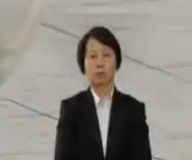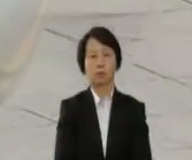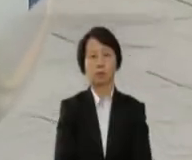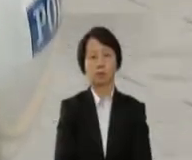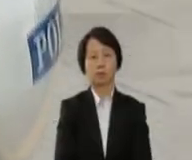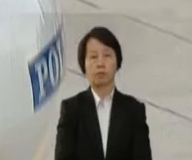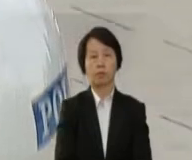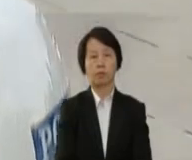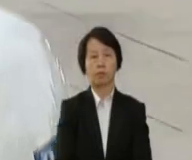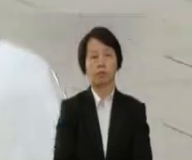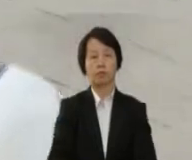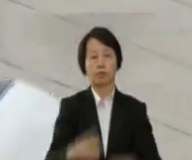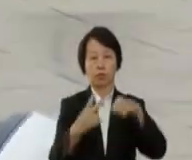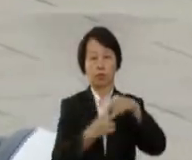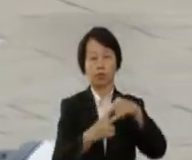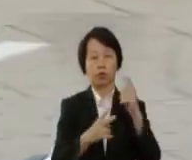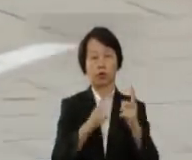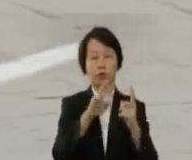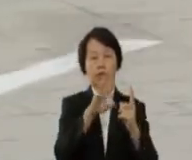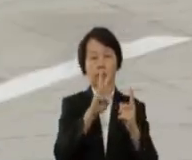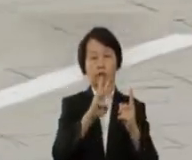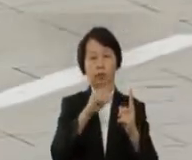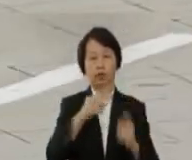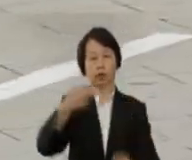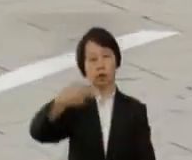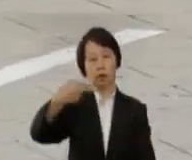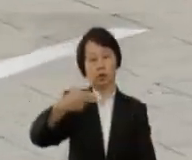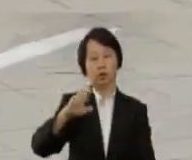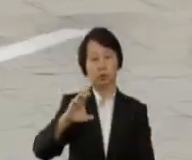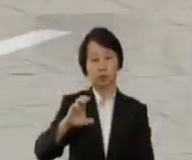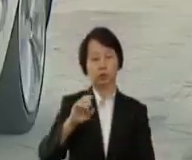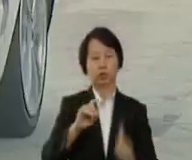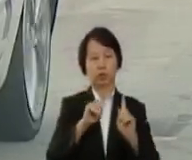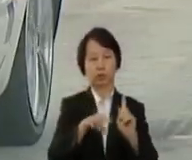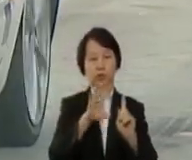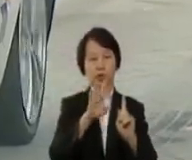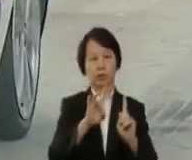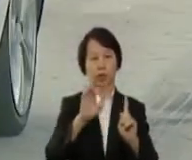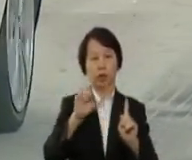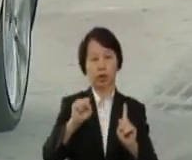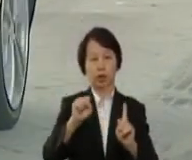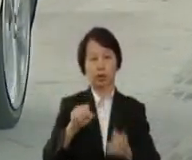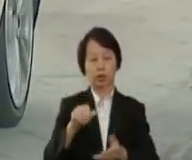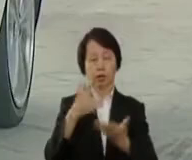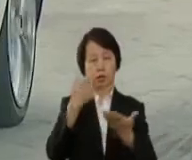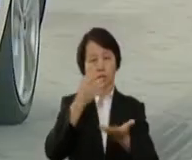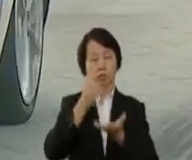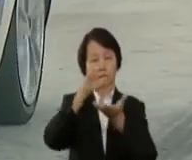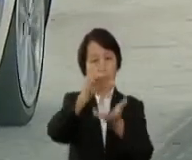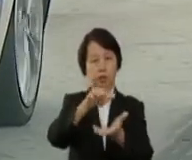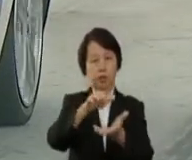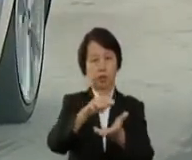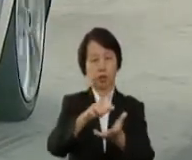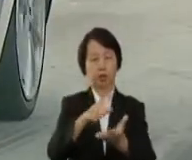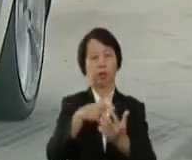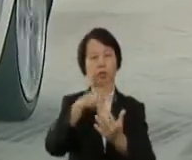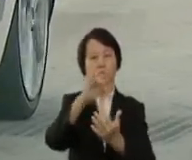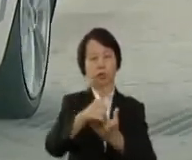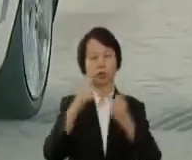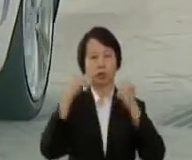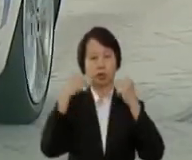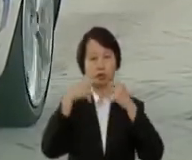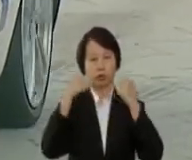Proton Prive 1.6 dan Honda Civic 1.8S dibekalkan melalui projek penswastaan